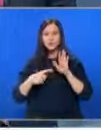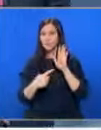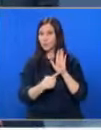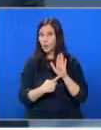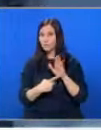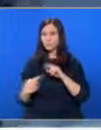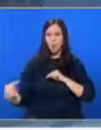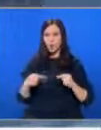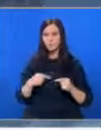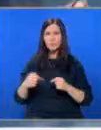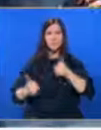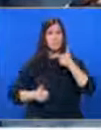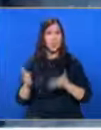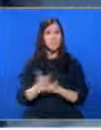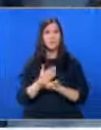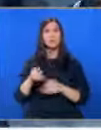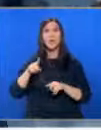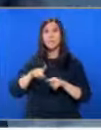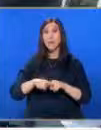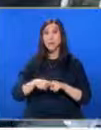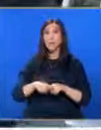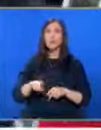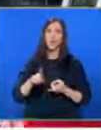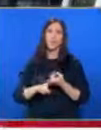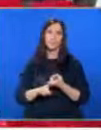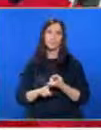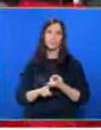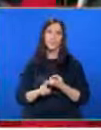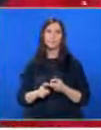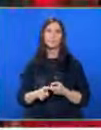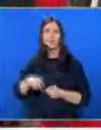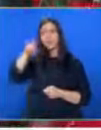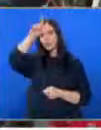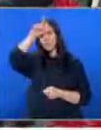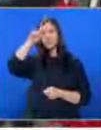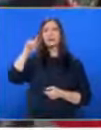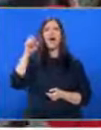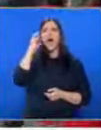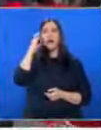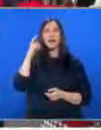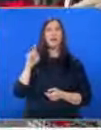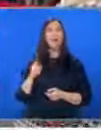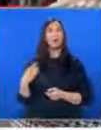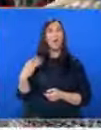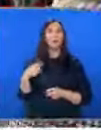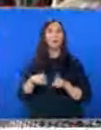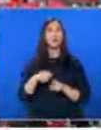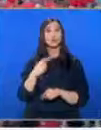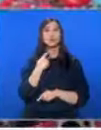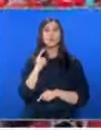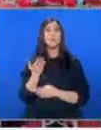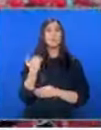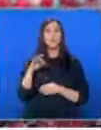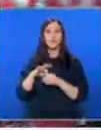показват оспорвана надпревара между Имамоглу и Курум. В столицата Анкара, която Ердоган също загуби на предишния